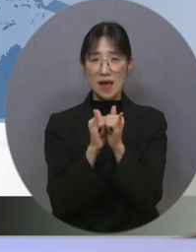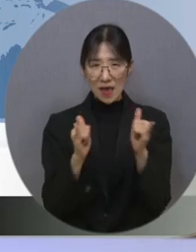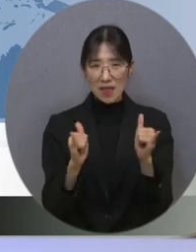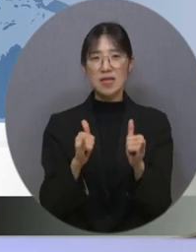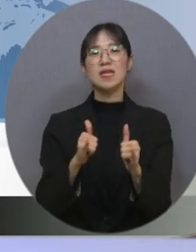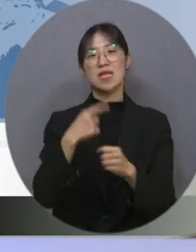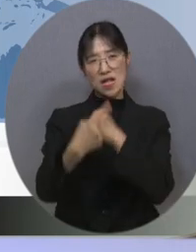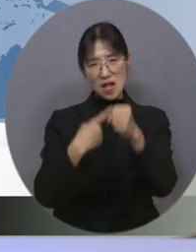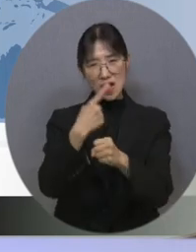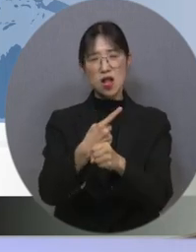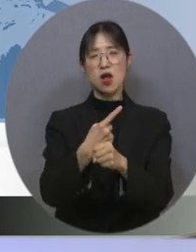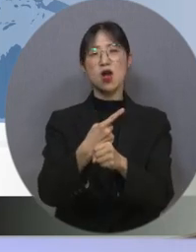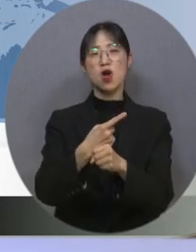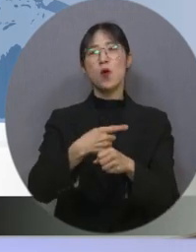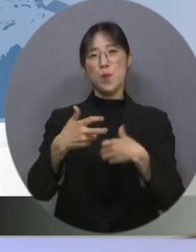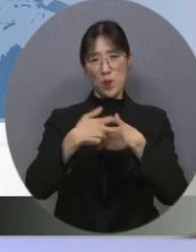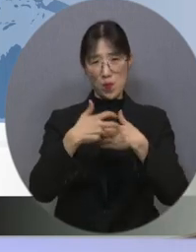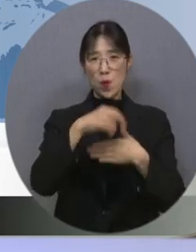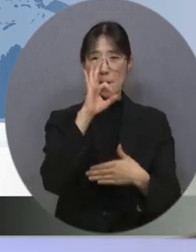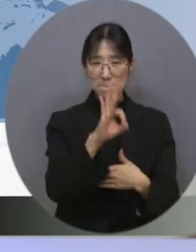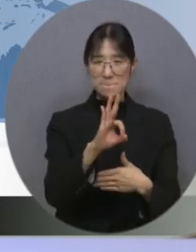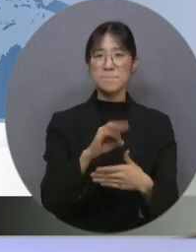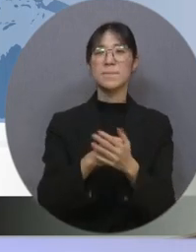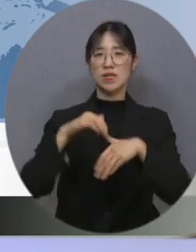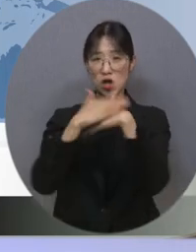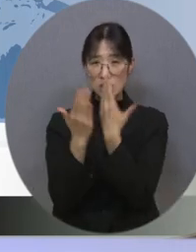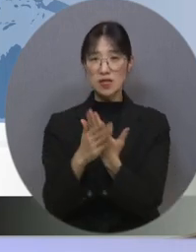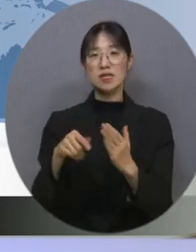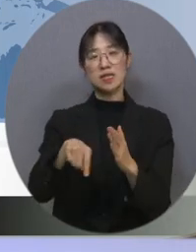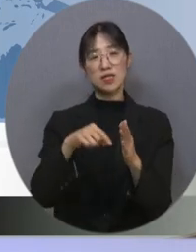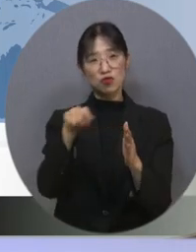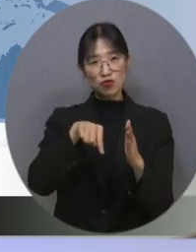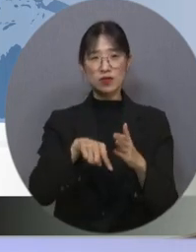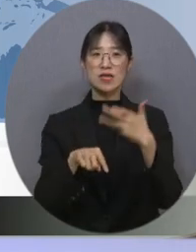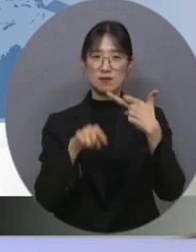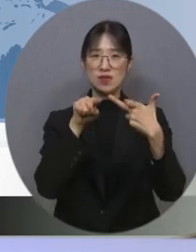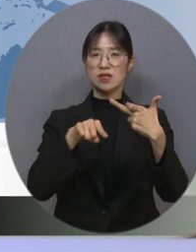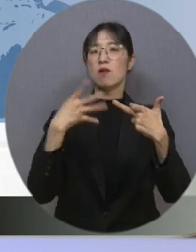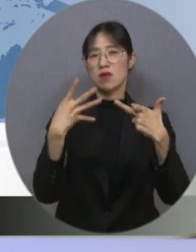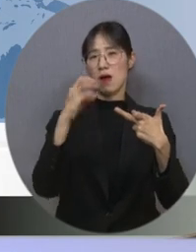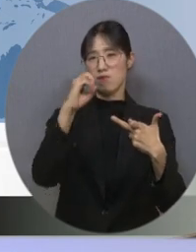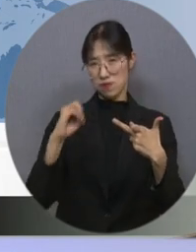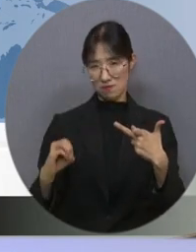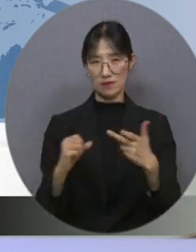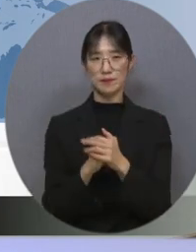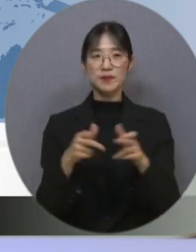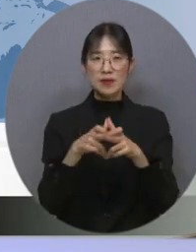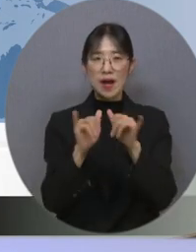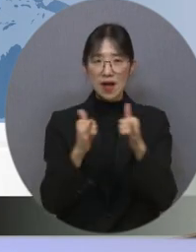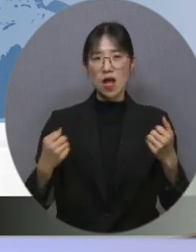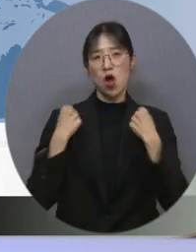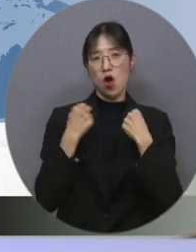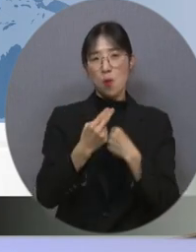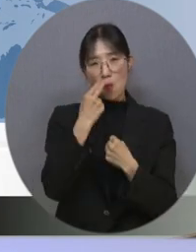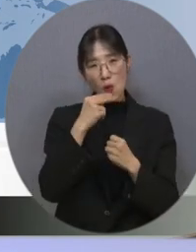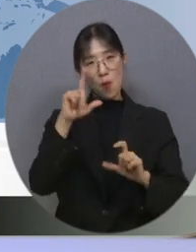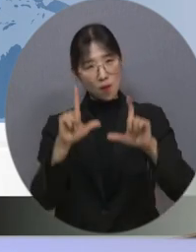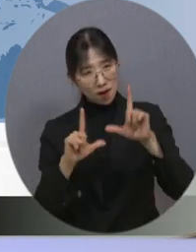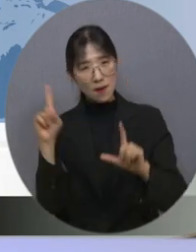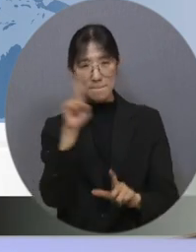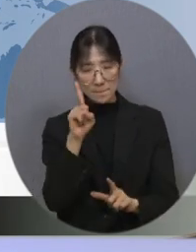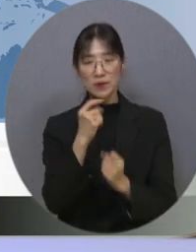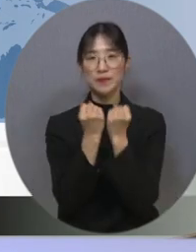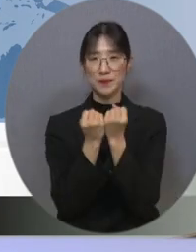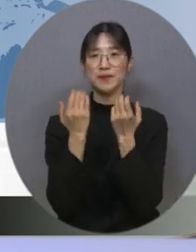국민 전체 진료비의 17.4%를 차지하는 것으로 나타났습니다. 장애인의 건강보험 현황을 박성용